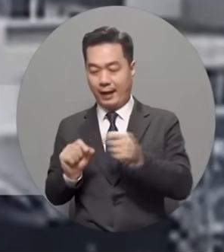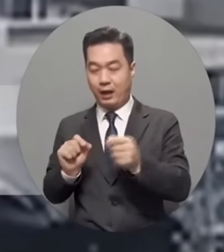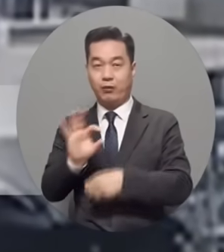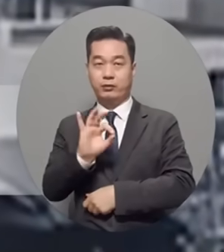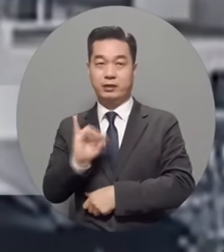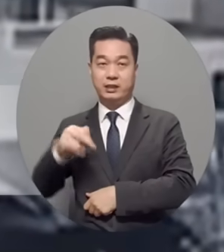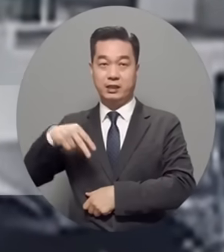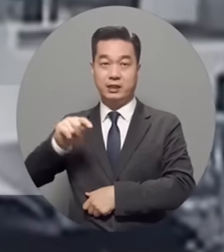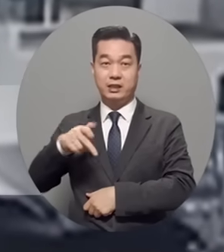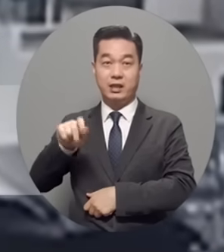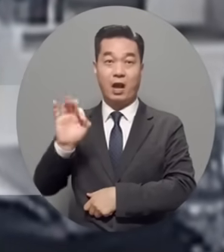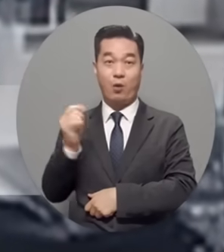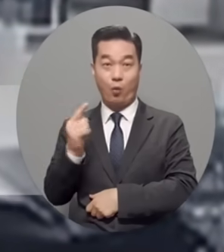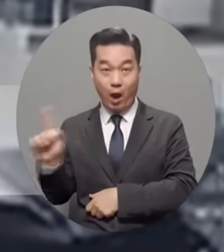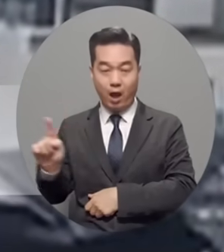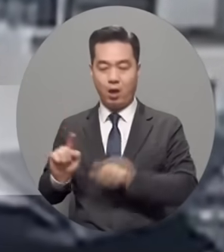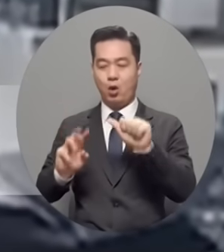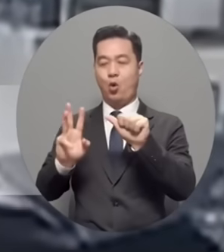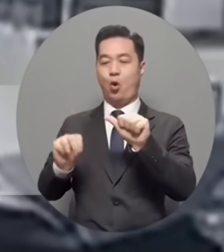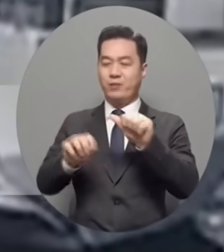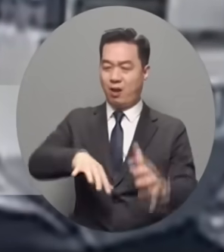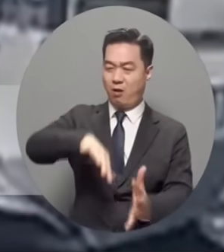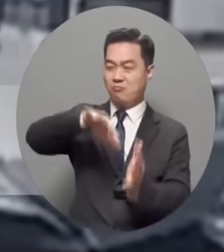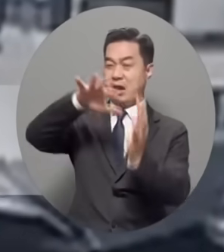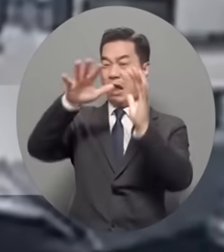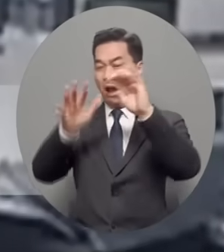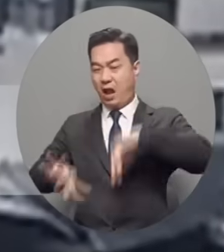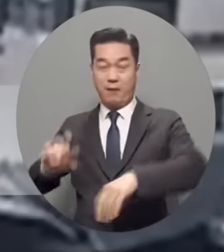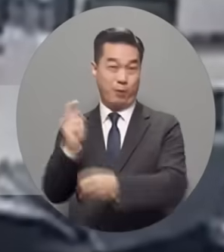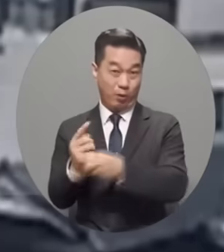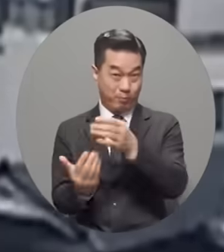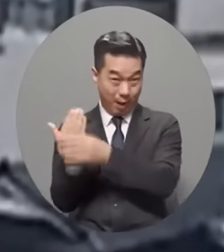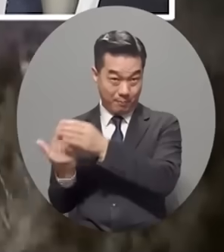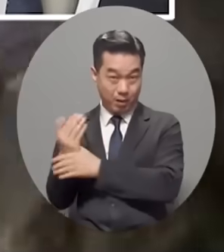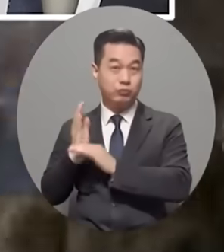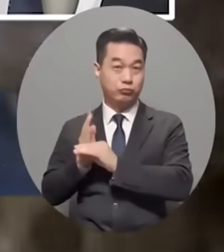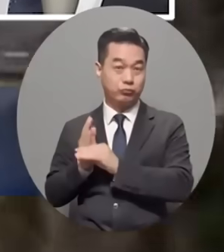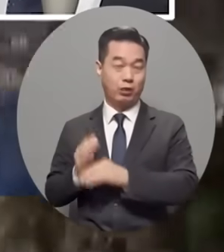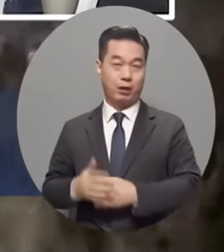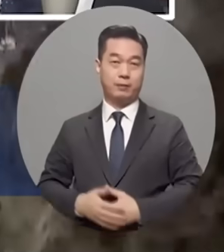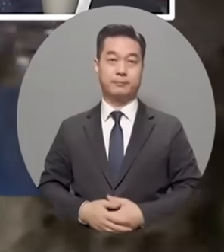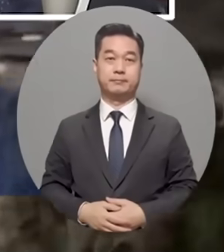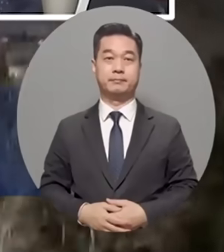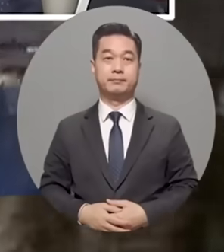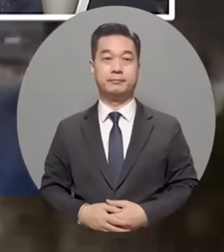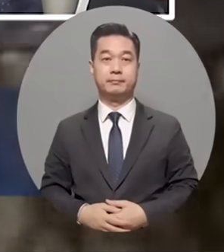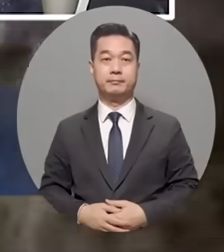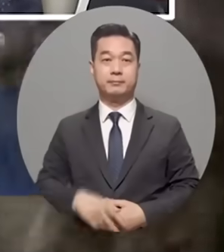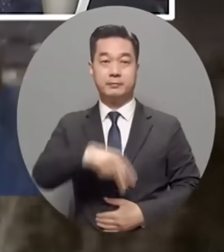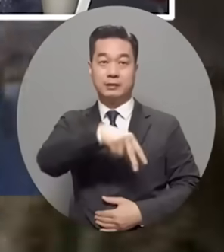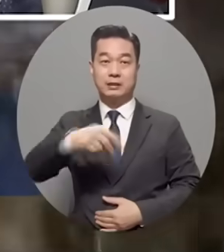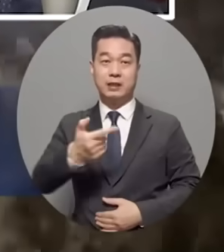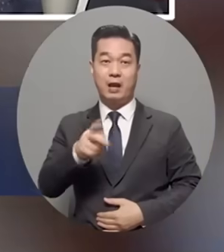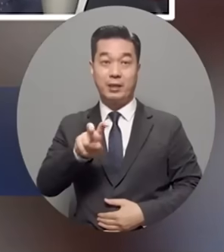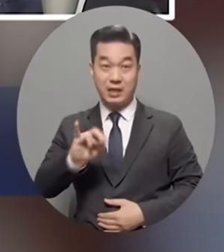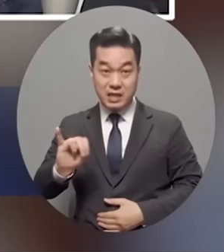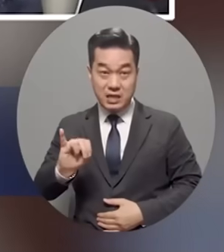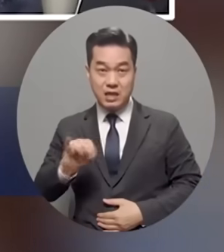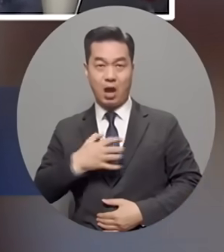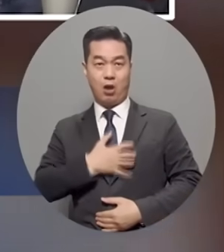이시카와현에는 이미 높이 5m에 이르는 쓰나미가 발생한 것으로 전해졌습니다. 쓰나미가